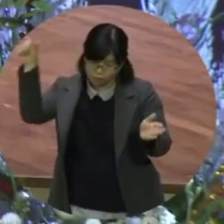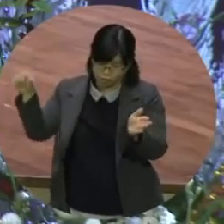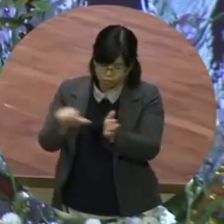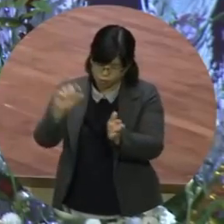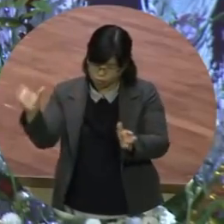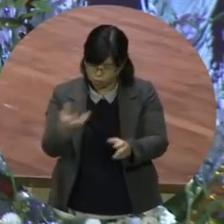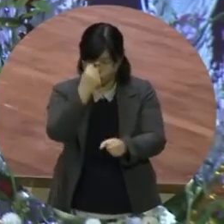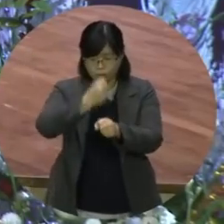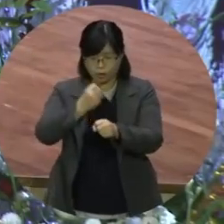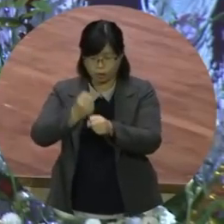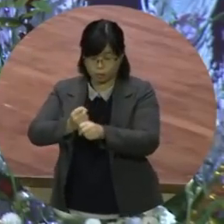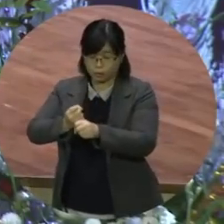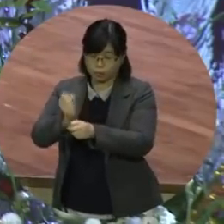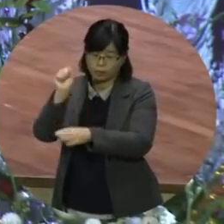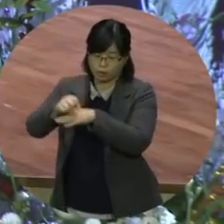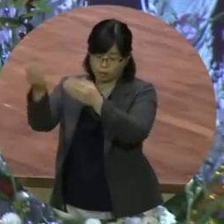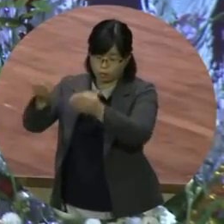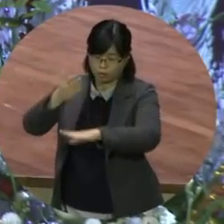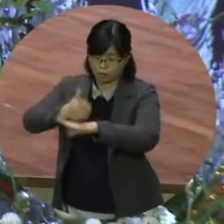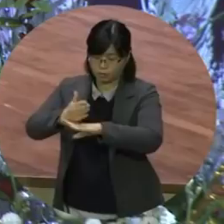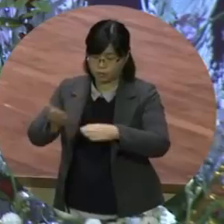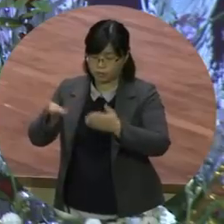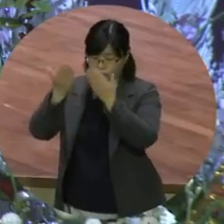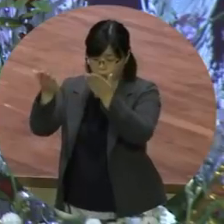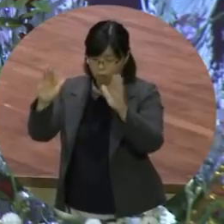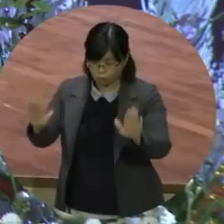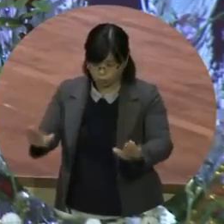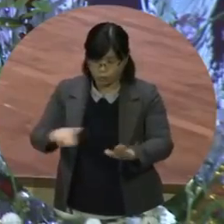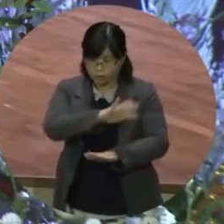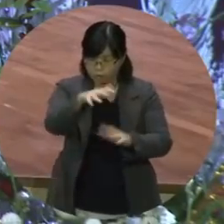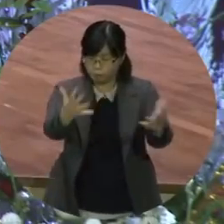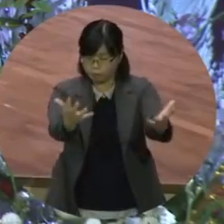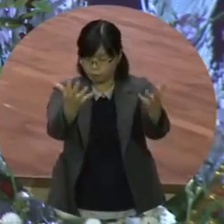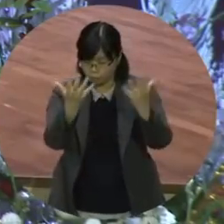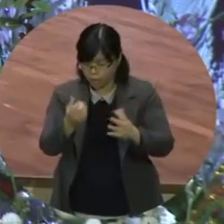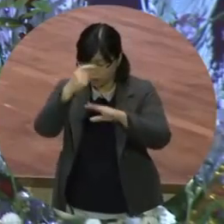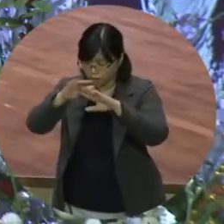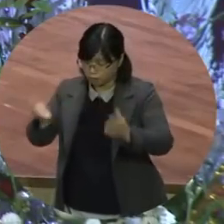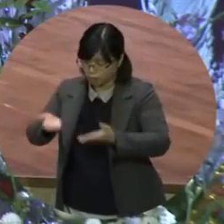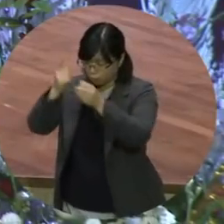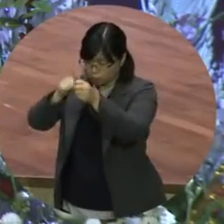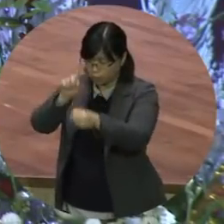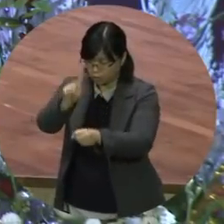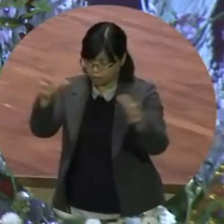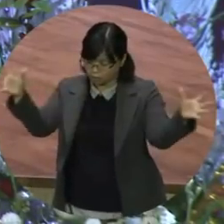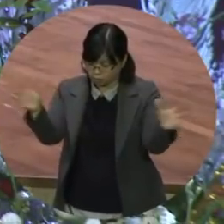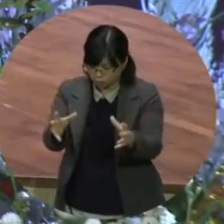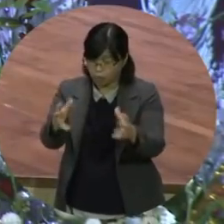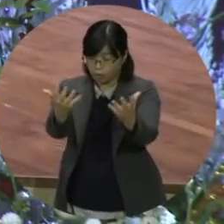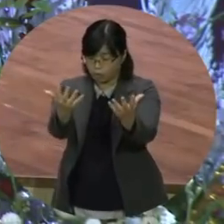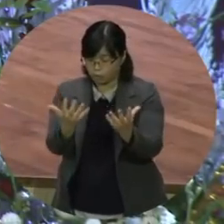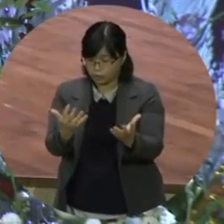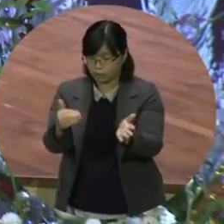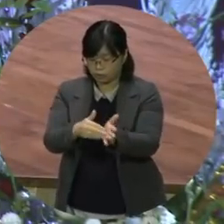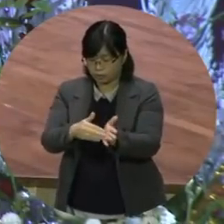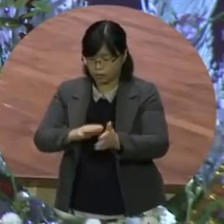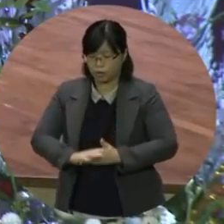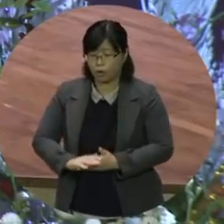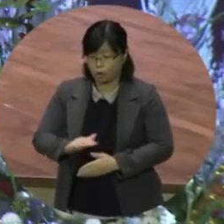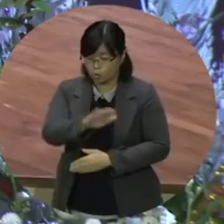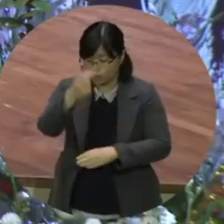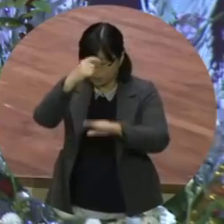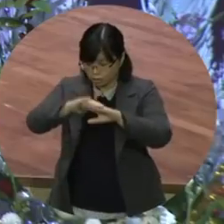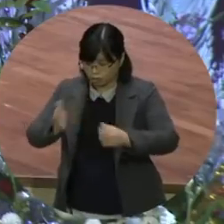감사를 드립니다. 오늘도 하나님의 귀한 백성들이 예배를 드리고자 이곳에 모였사오니 우리의 예배가 하늘 보좌에